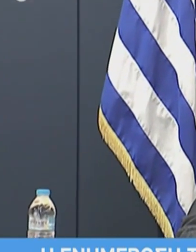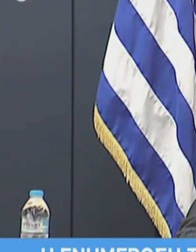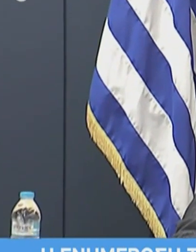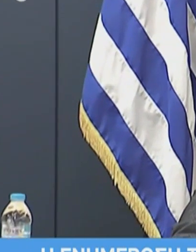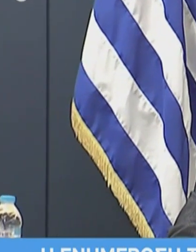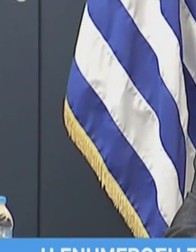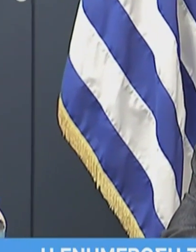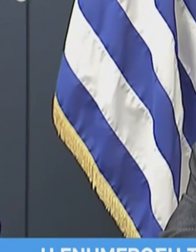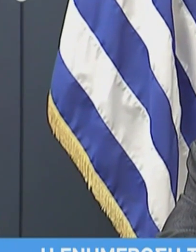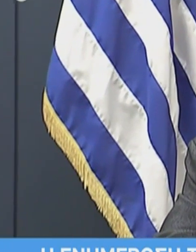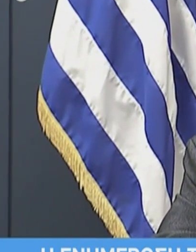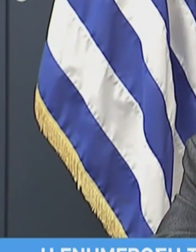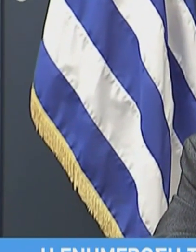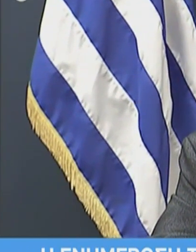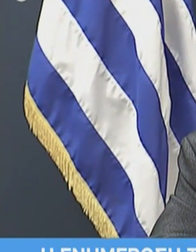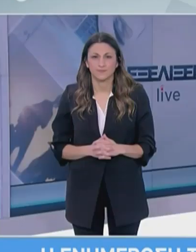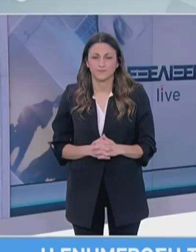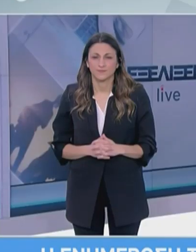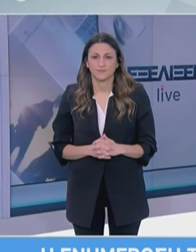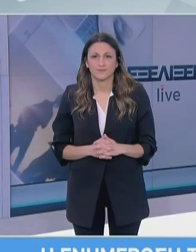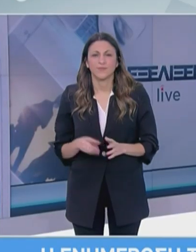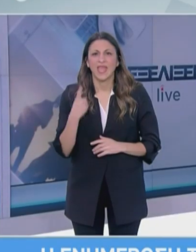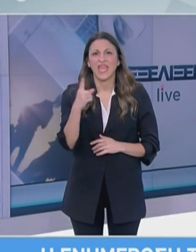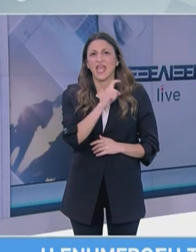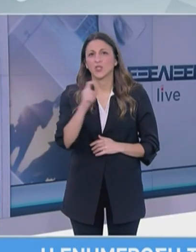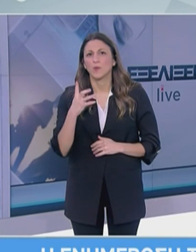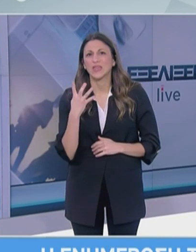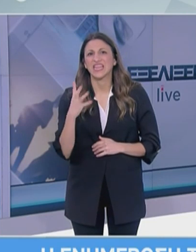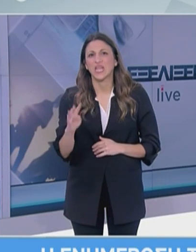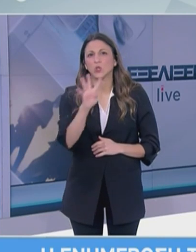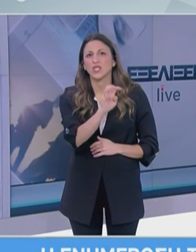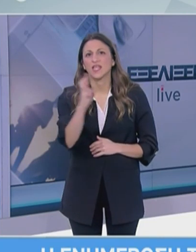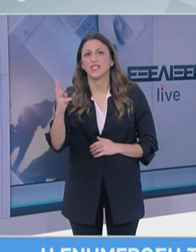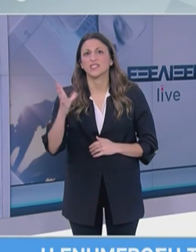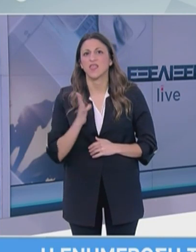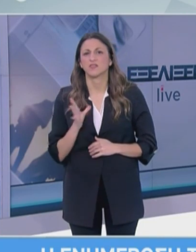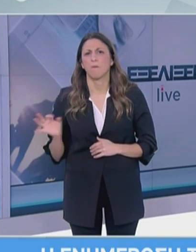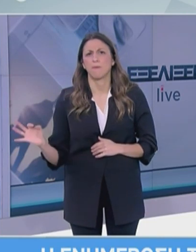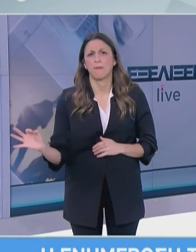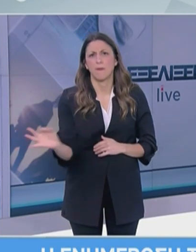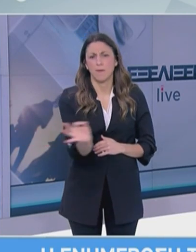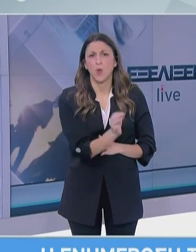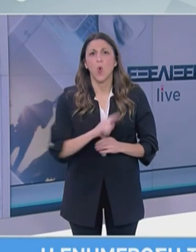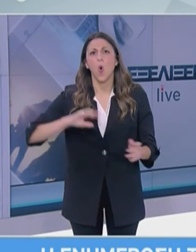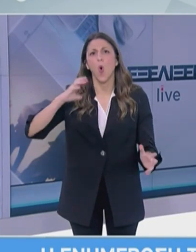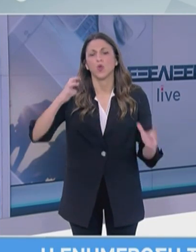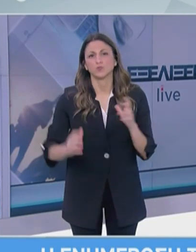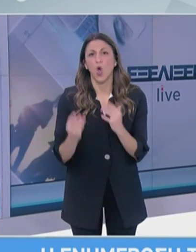Ως σήμερα, περισσότερα από 1.444.000 κρούσματα του νέου κορονοϊού έχουν καταγραφεί παγκοσμίως,